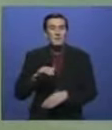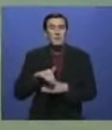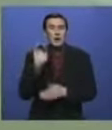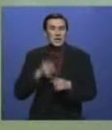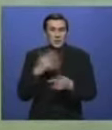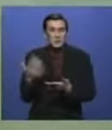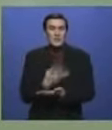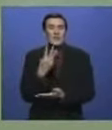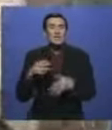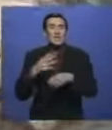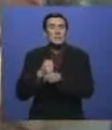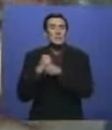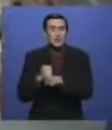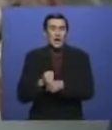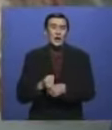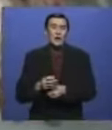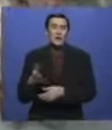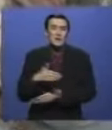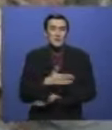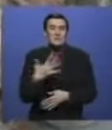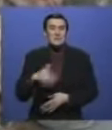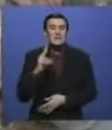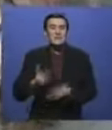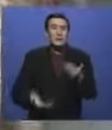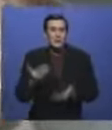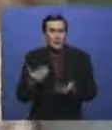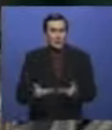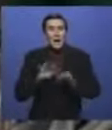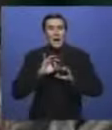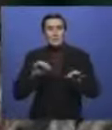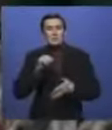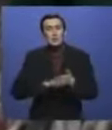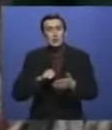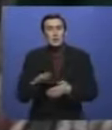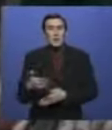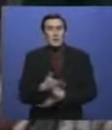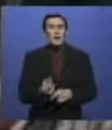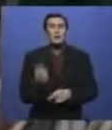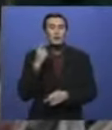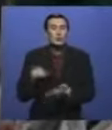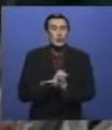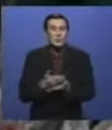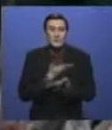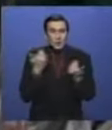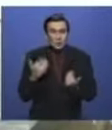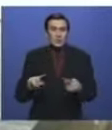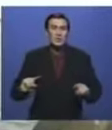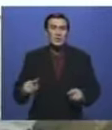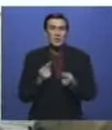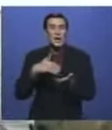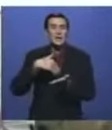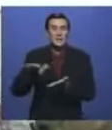обнаружили 3 мешка с ценным уловом, общим весом в 50 килограммов. Объяснить происхождение рыбы и отсутствие документов